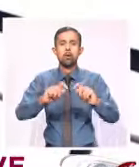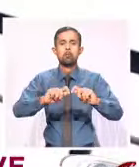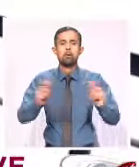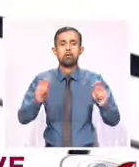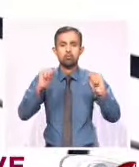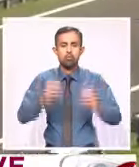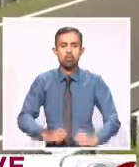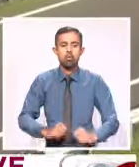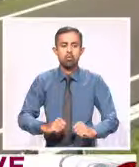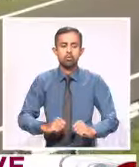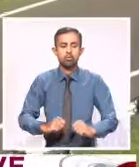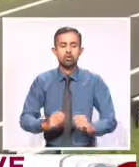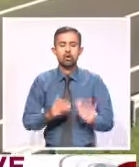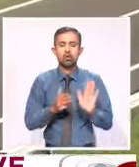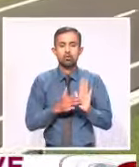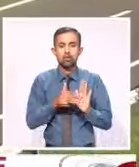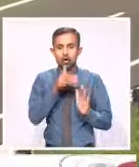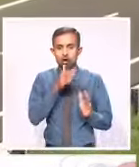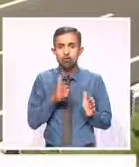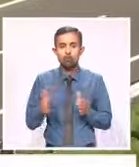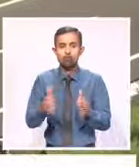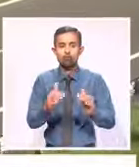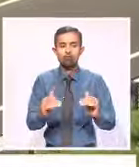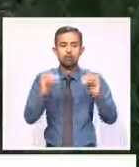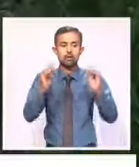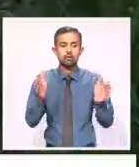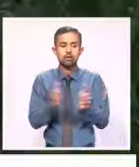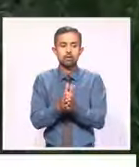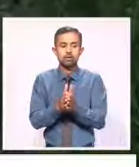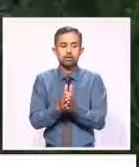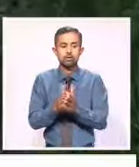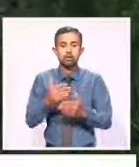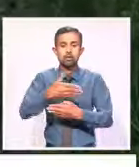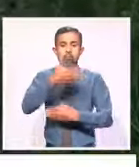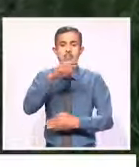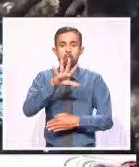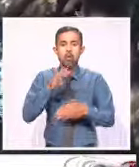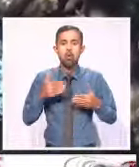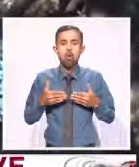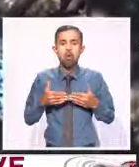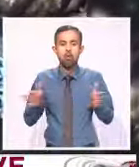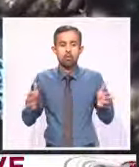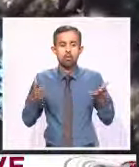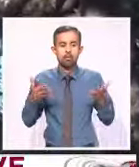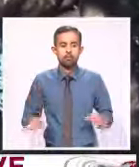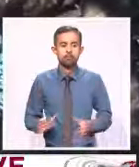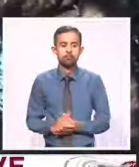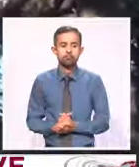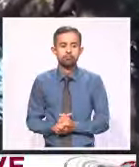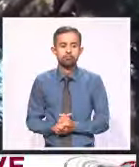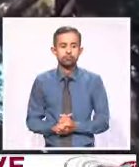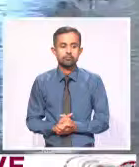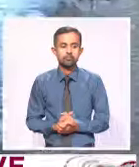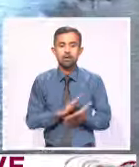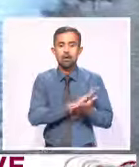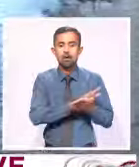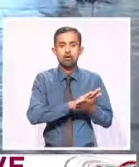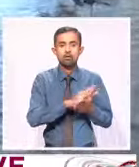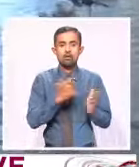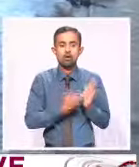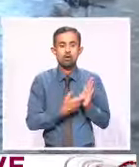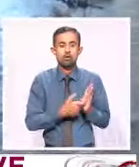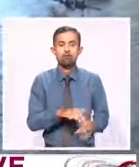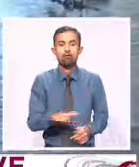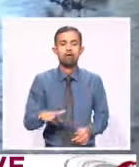තිබෙනවා. මේ අතර මුරුතවෙල ජලාශයේ ජලමට්ටම ඉහළ යාමත් සමග වාන් දොරටු පහක් විවෘත කිරීමට පියවර ගැනුණා. මේ හේතුවෙන් හකුරු වෙල රන්